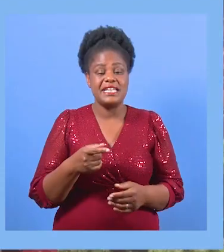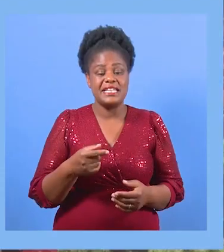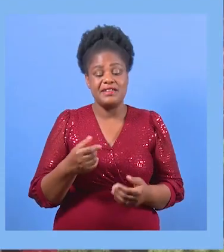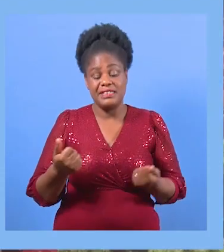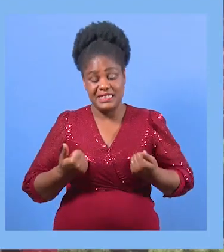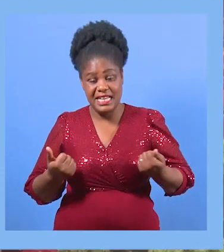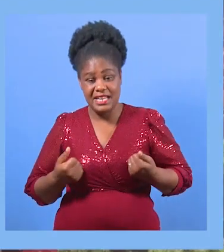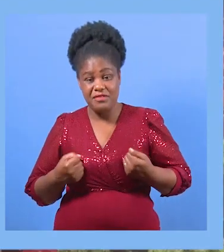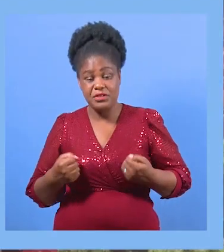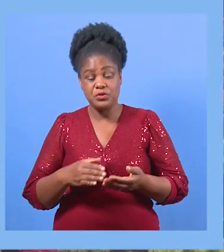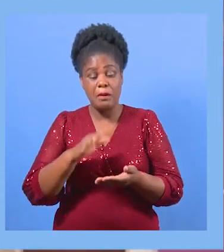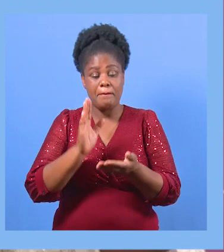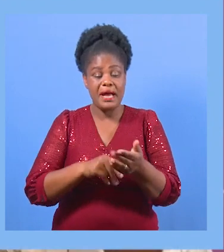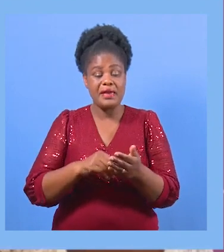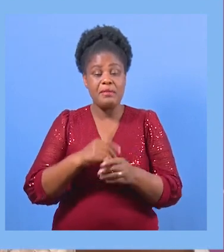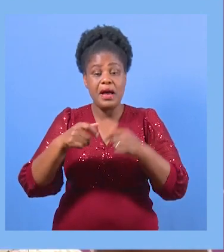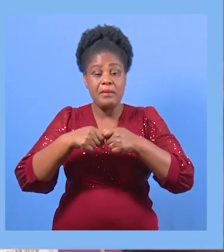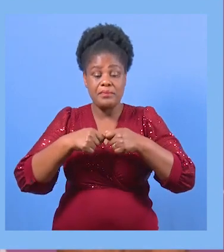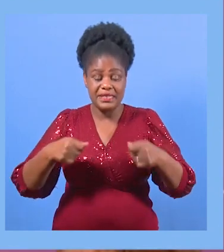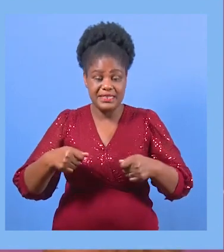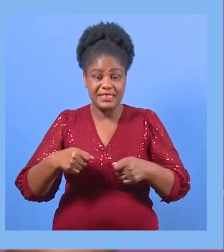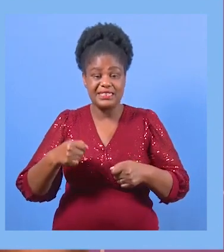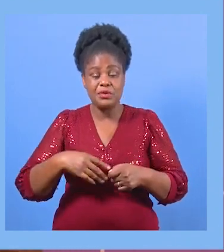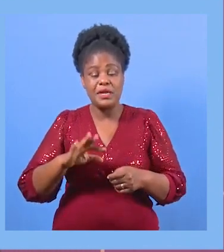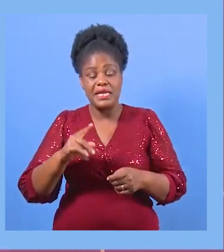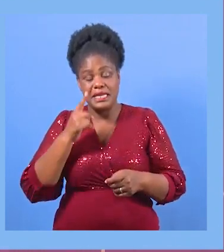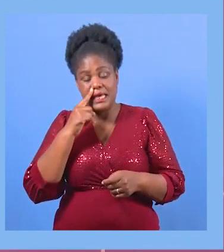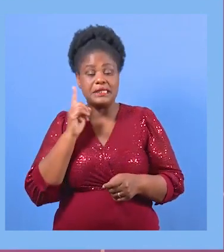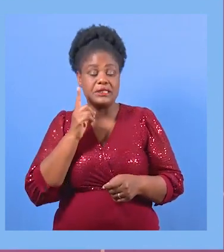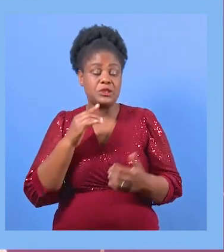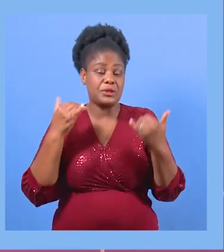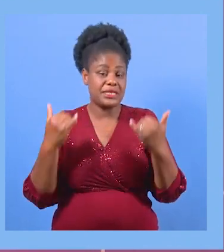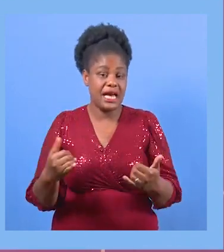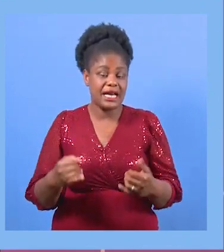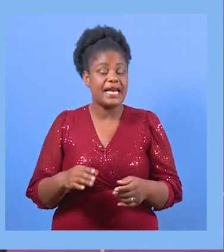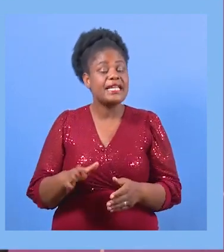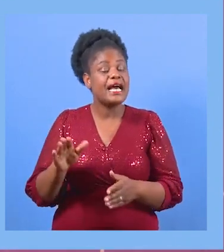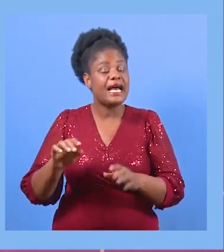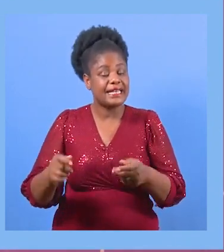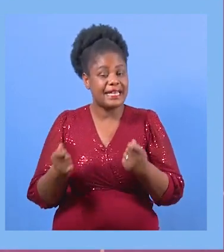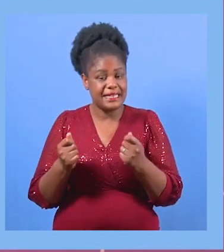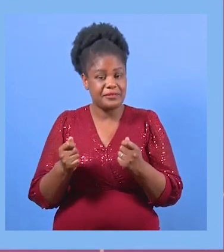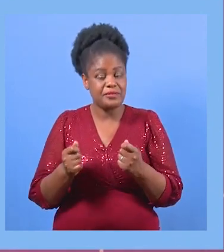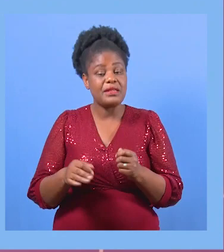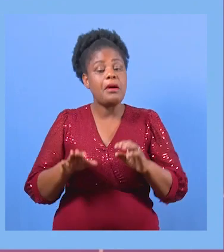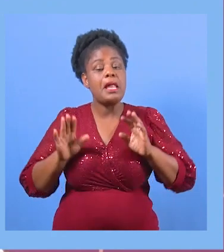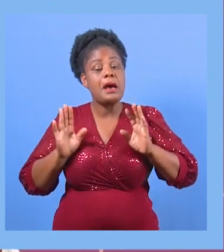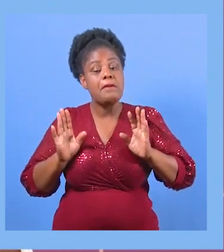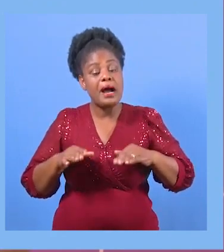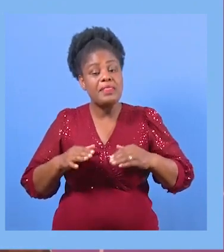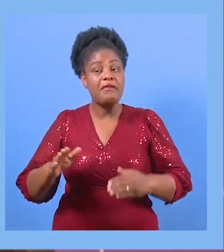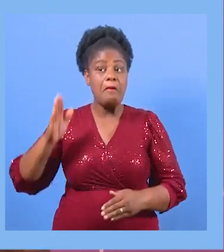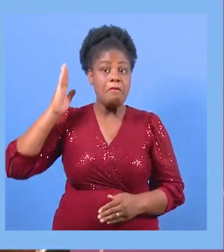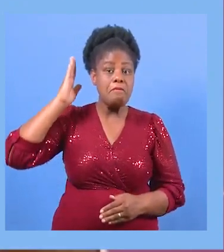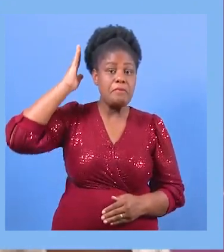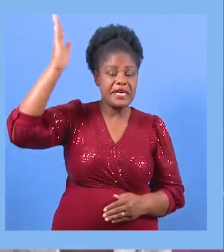vachivasikana, nevana vakomana vari kuenda kunodanana nechembere idzi. Vana mai, nyaya mukasainyarara, zvakanzi mwana